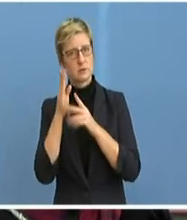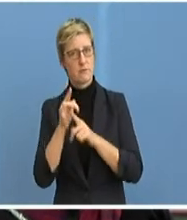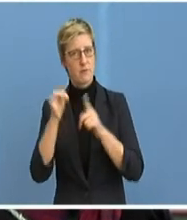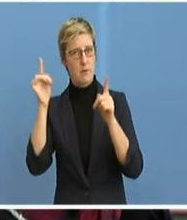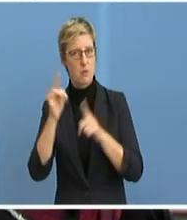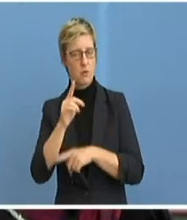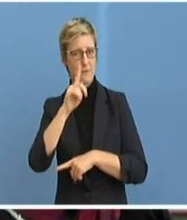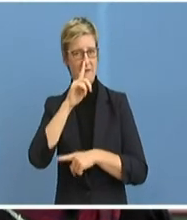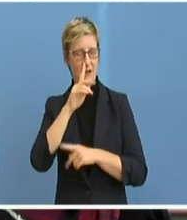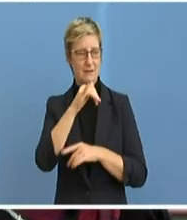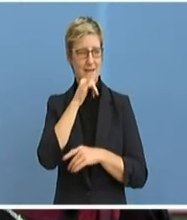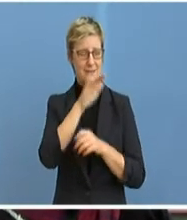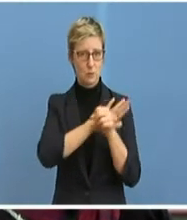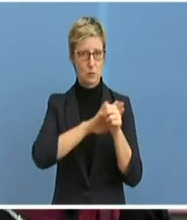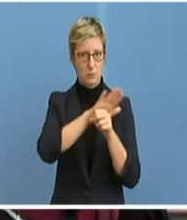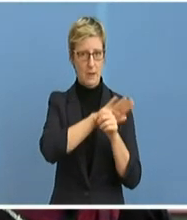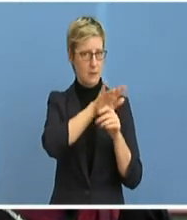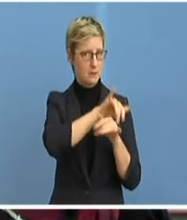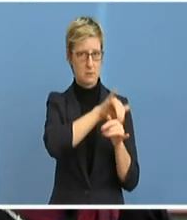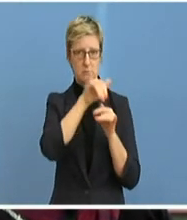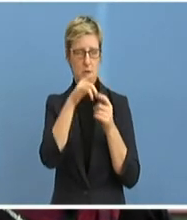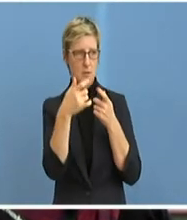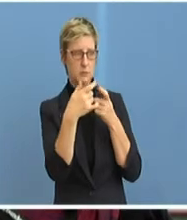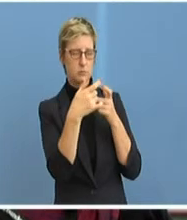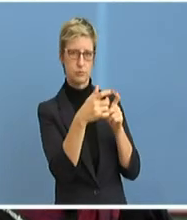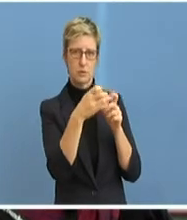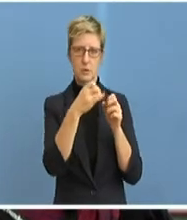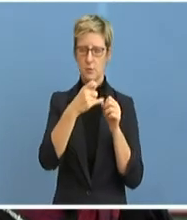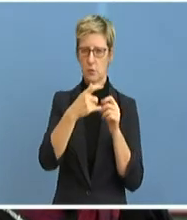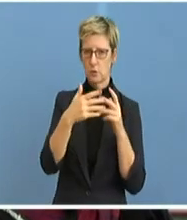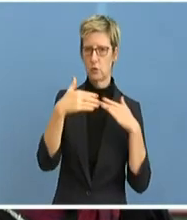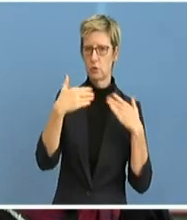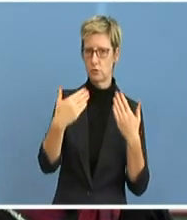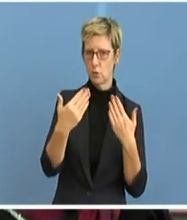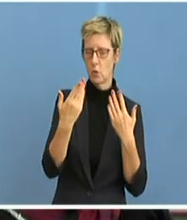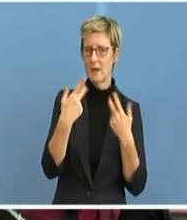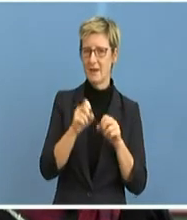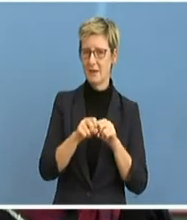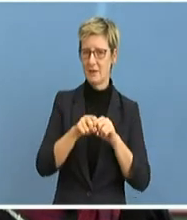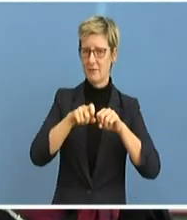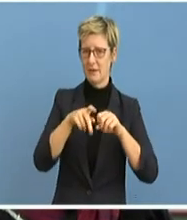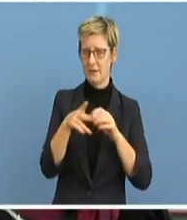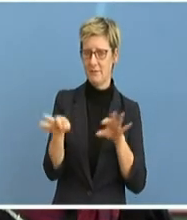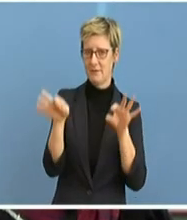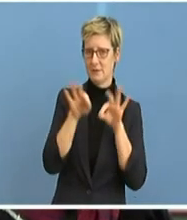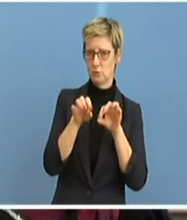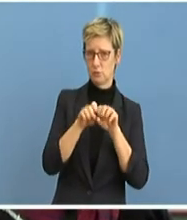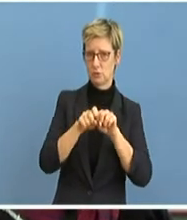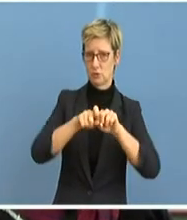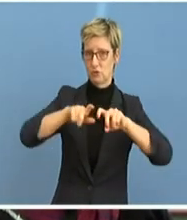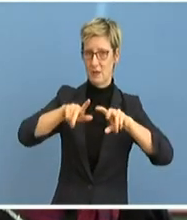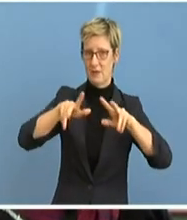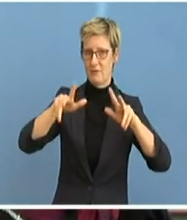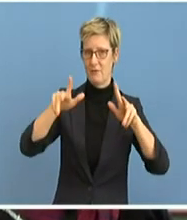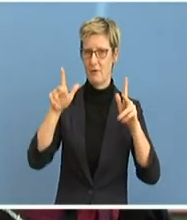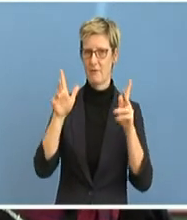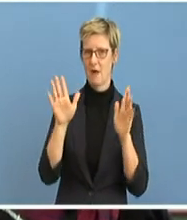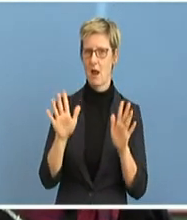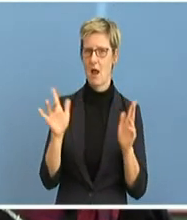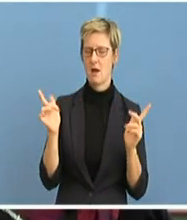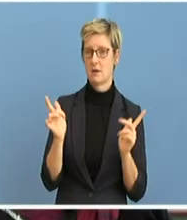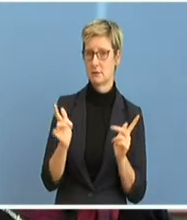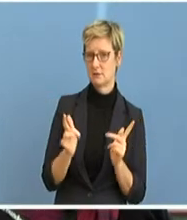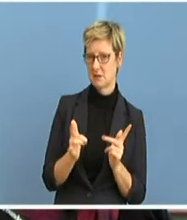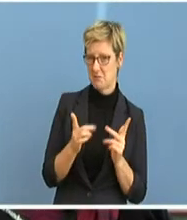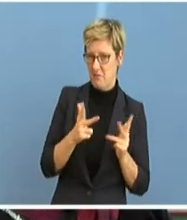aus Risikogebieten das Infektionsgeschehen sich wirklich verlangsamt? Danke. Ich könnte jetzt schon nachliefern,